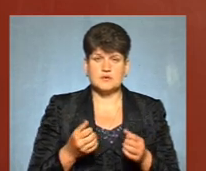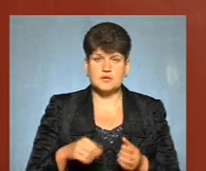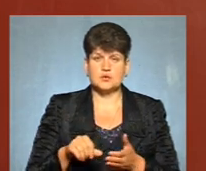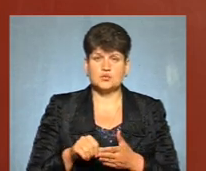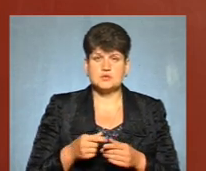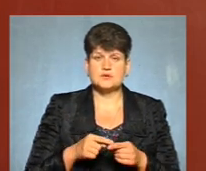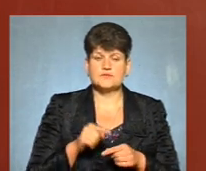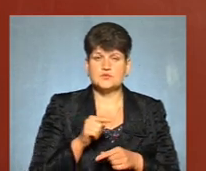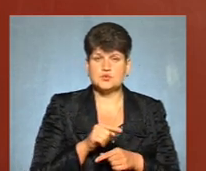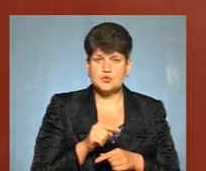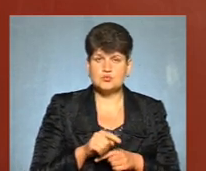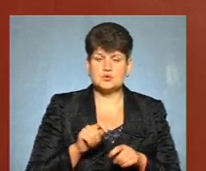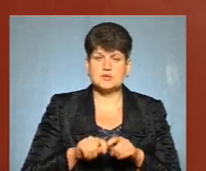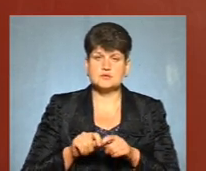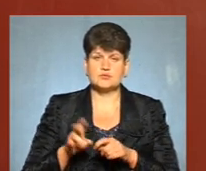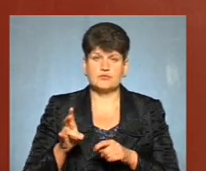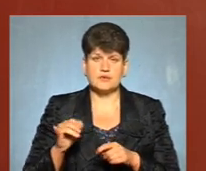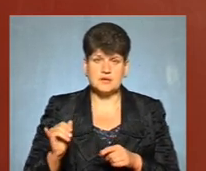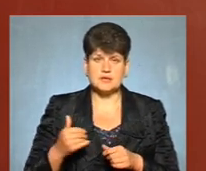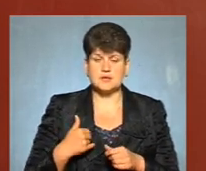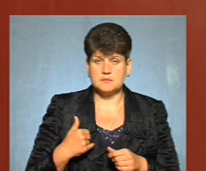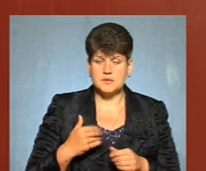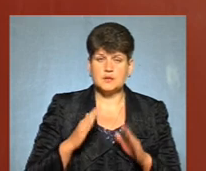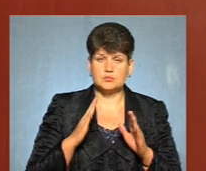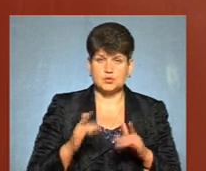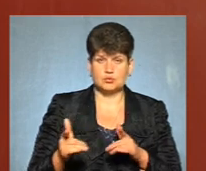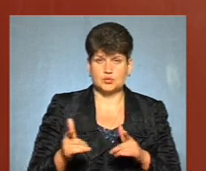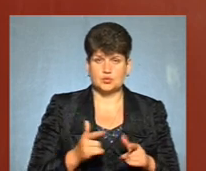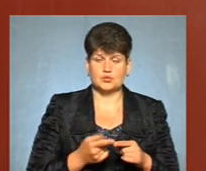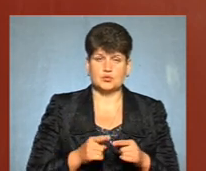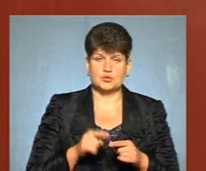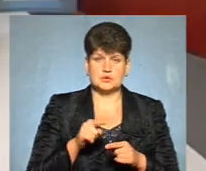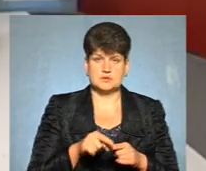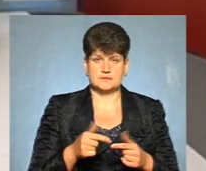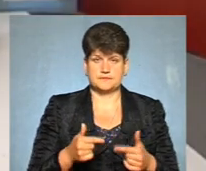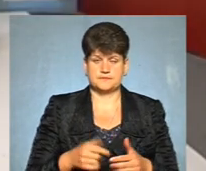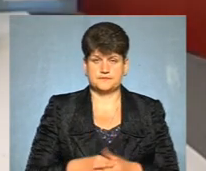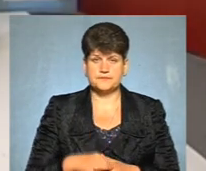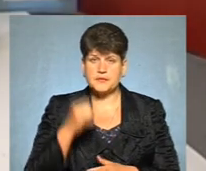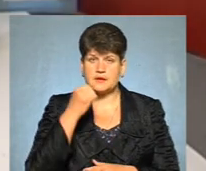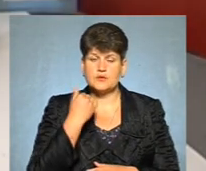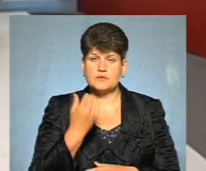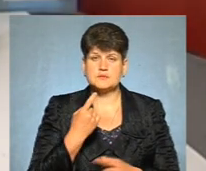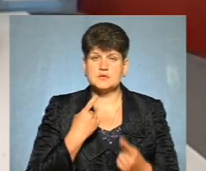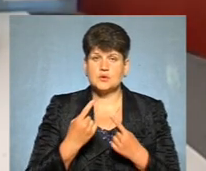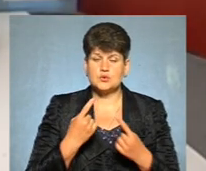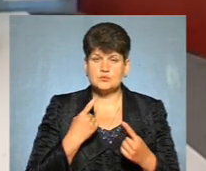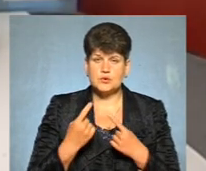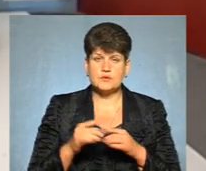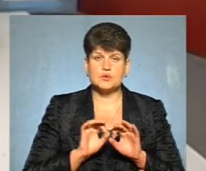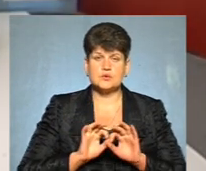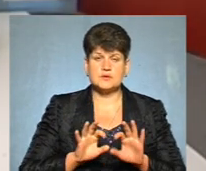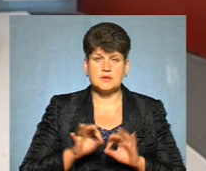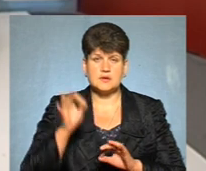цьому тестуванні, і ми, власне, будемо готові до цих іспитів. Дякую вам за розмову та за